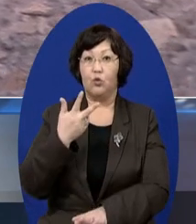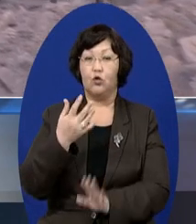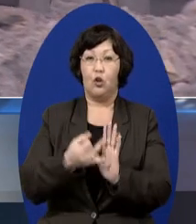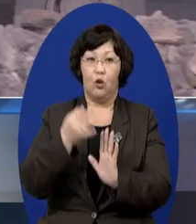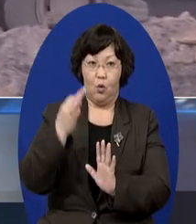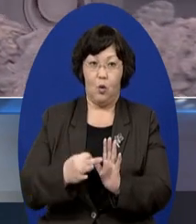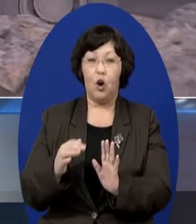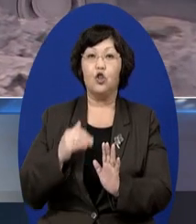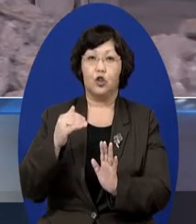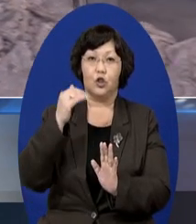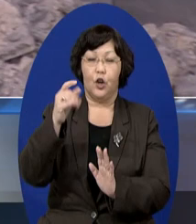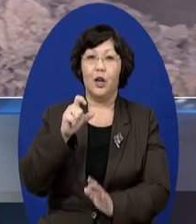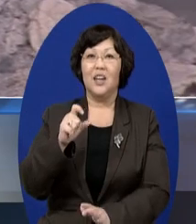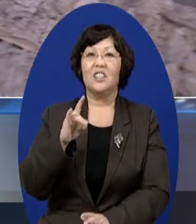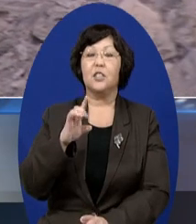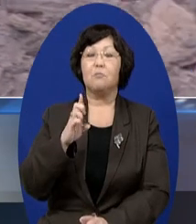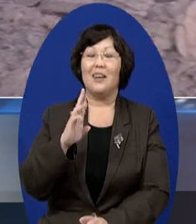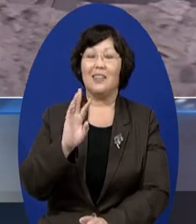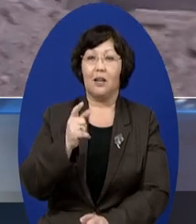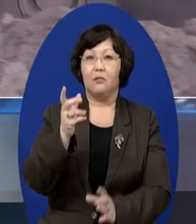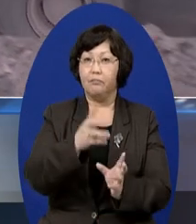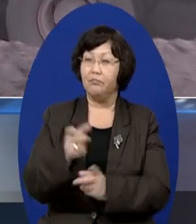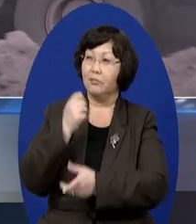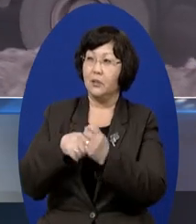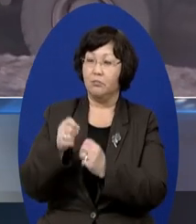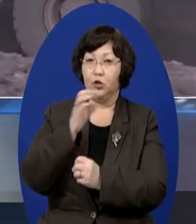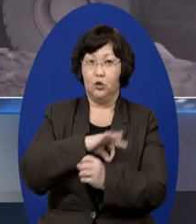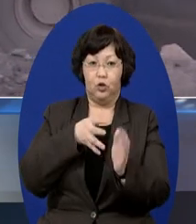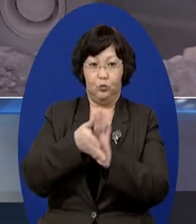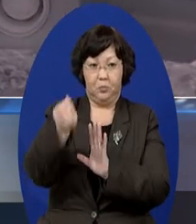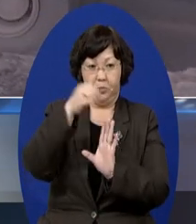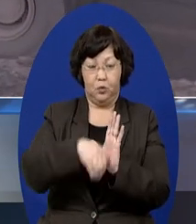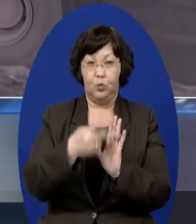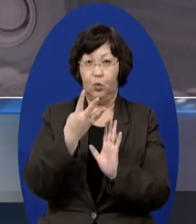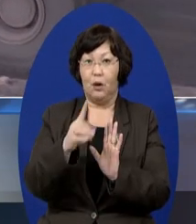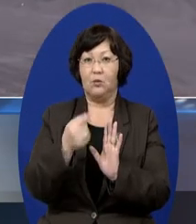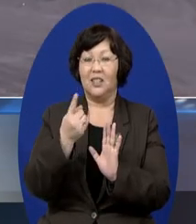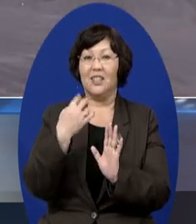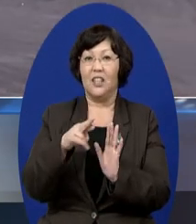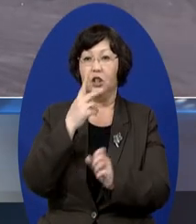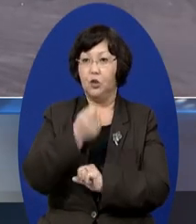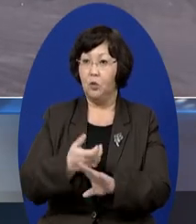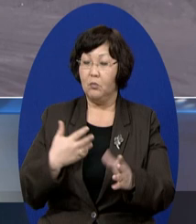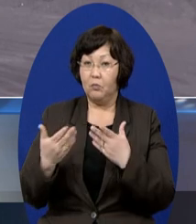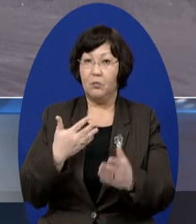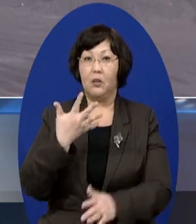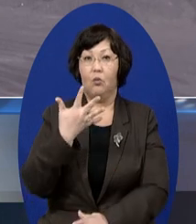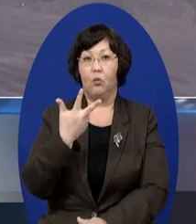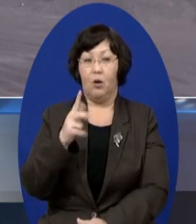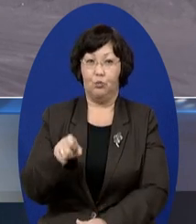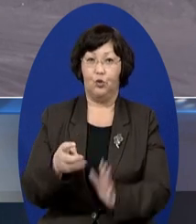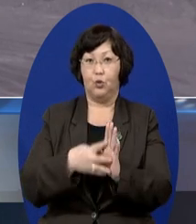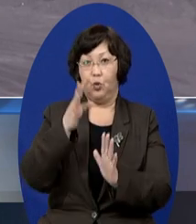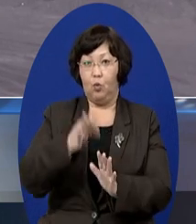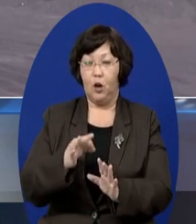байна. Үүнээс эрдэс баялагын салбраас төсөв төлрүүлсэн орлого 4.1 их найдвар болж өмнөх оны мөн үеэс 53.9 хувиар